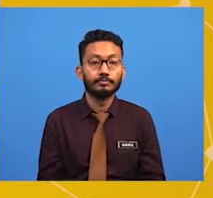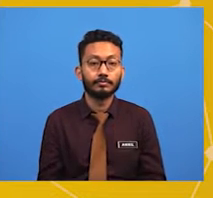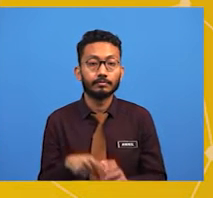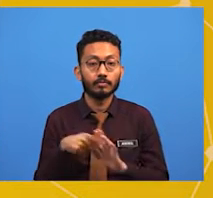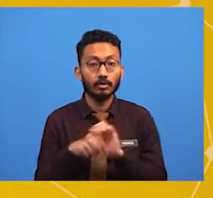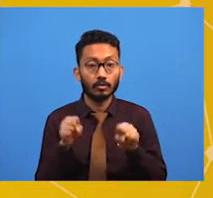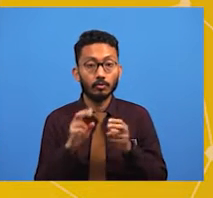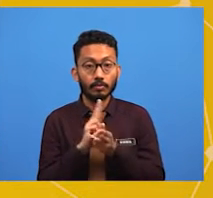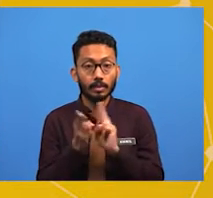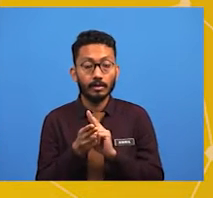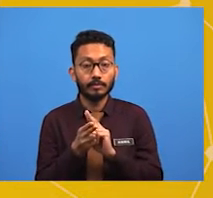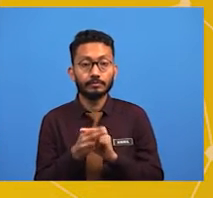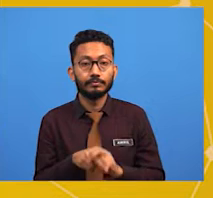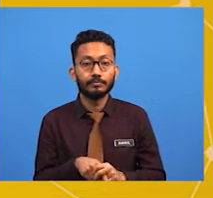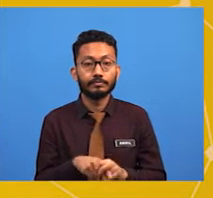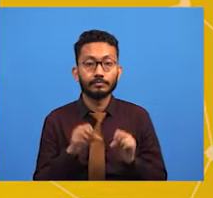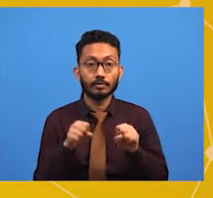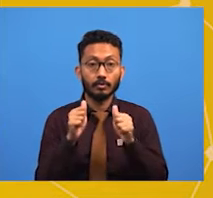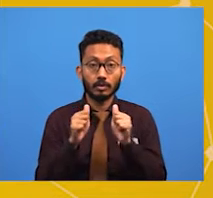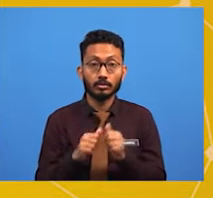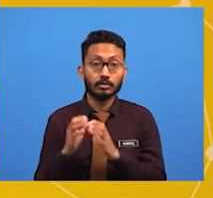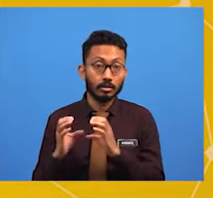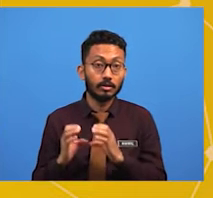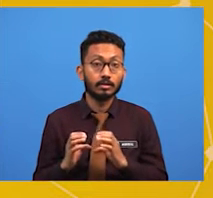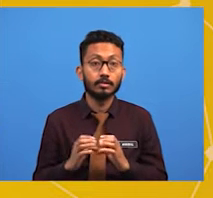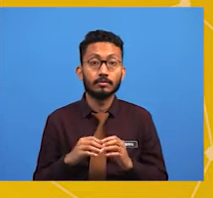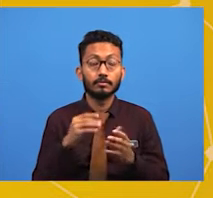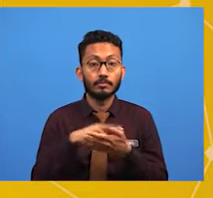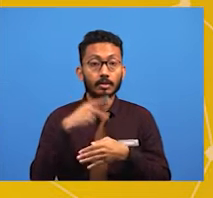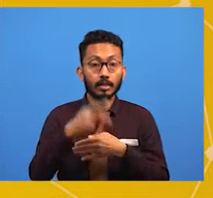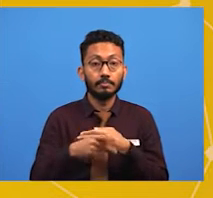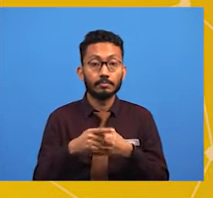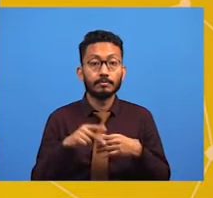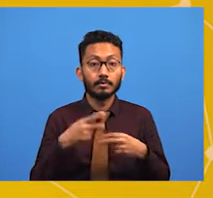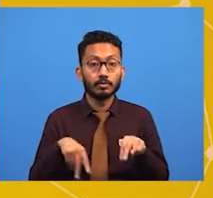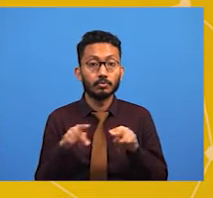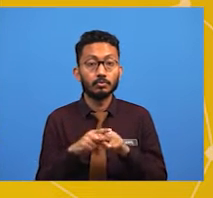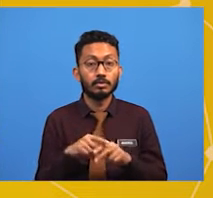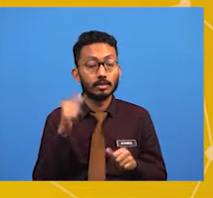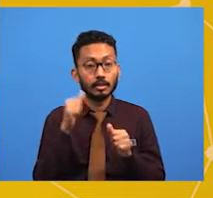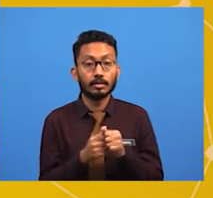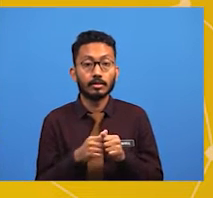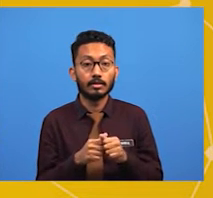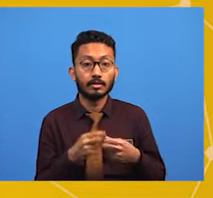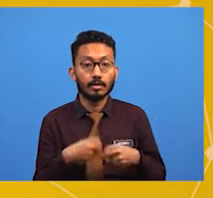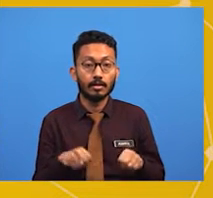Pemboleh ubah, pengatur cara program perlu mengingat label dan nilai yang